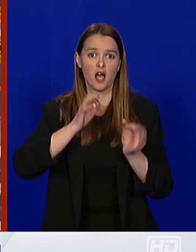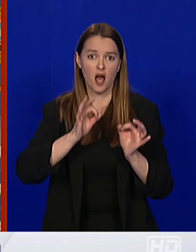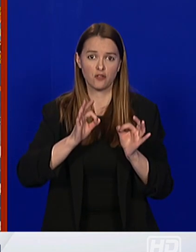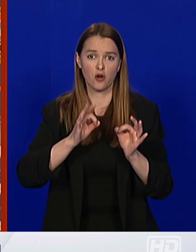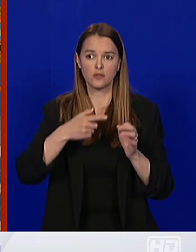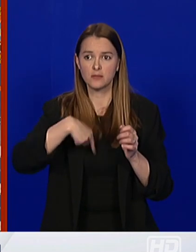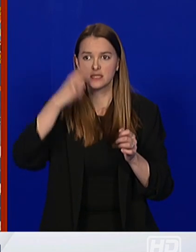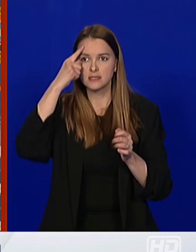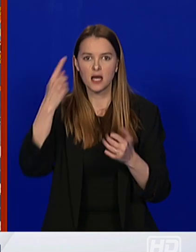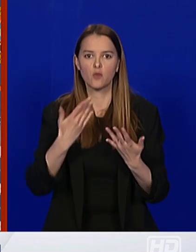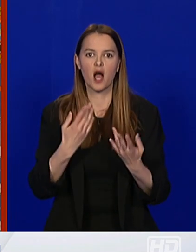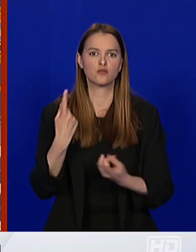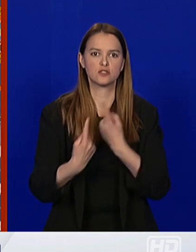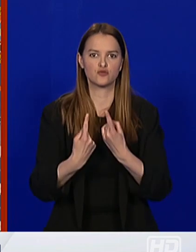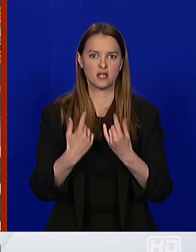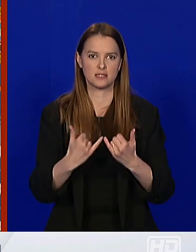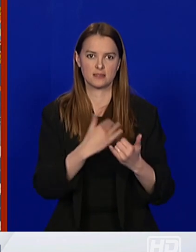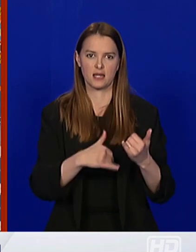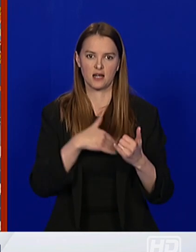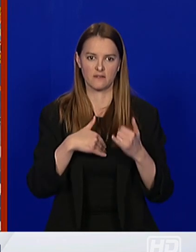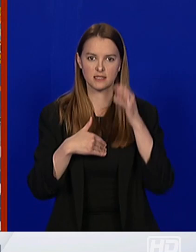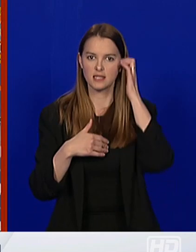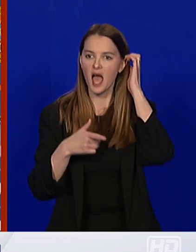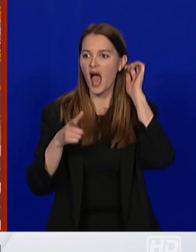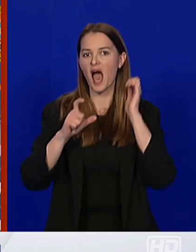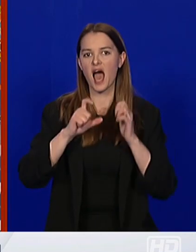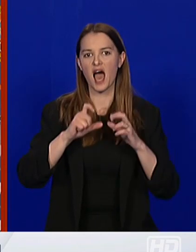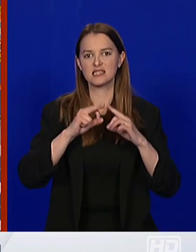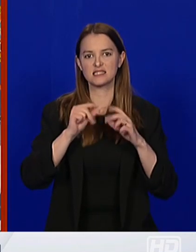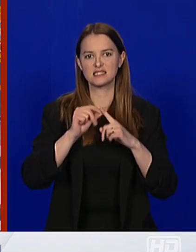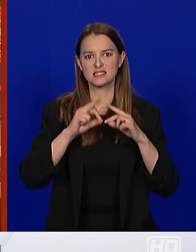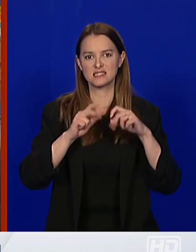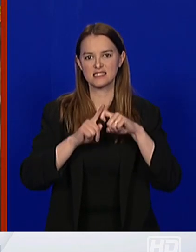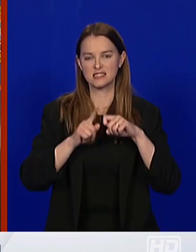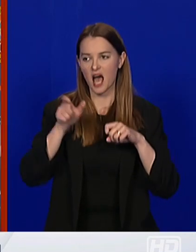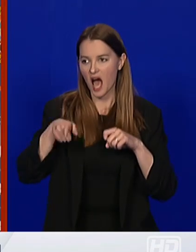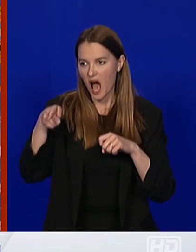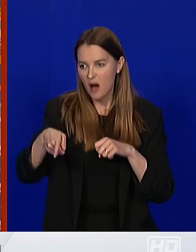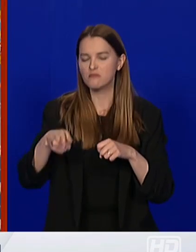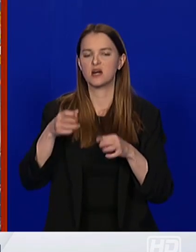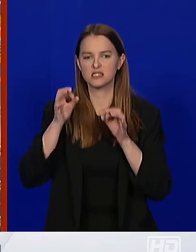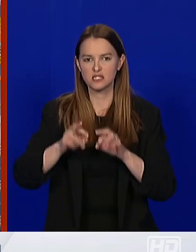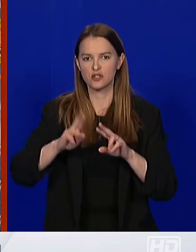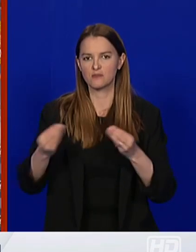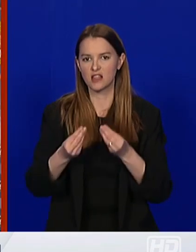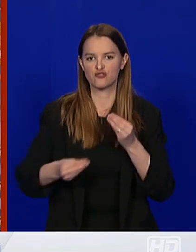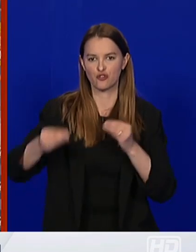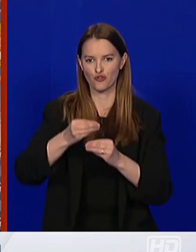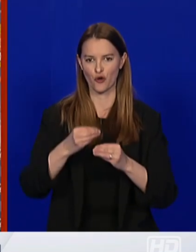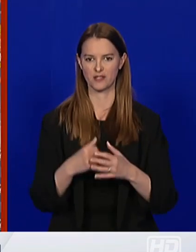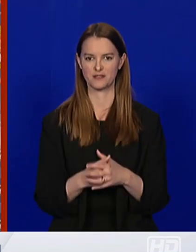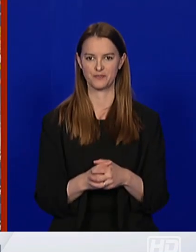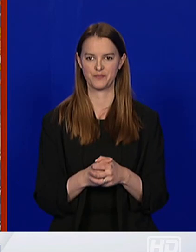kolega Capak, a sigurno će imati određene dodatke, sad ću vam reći na ovu moju observaciju. Hvala. Dakle,